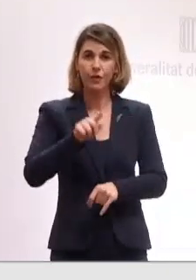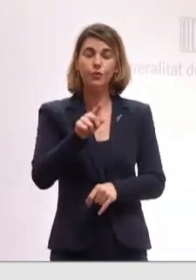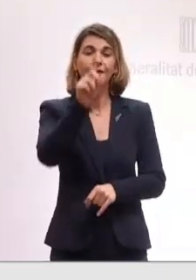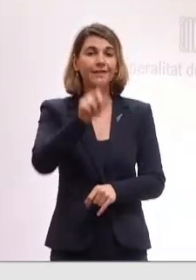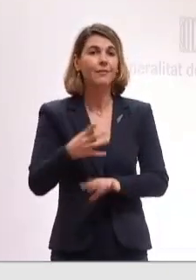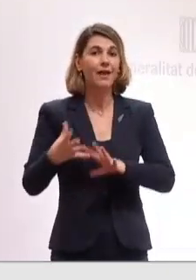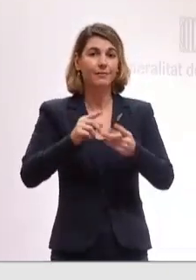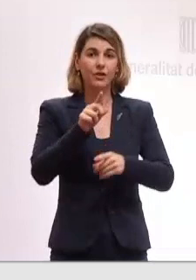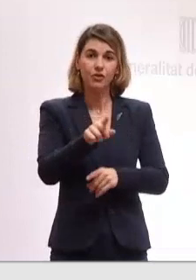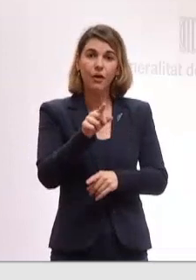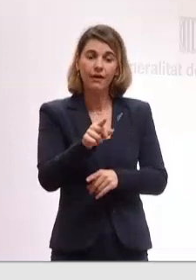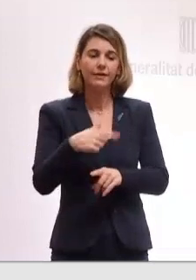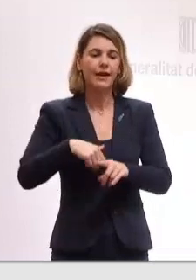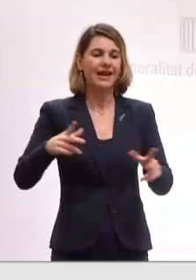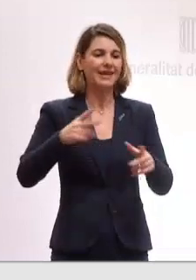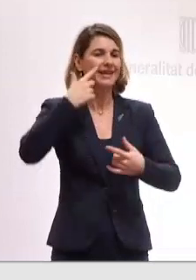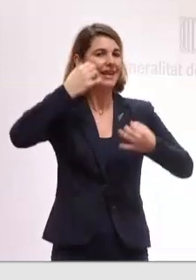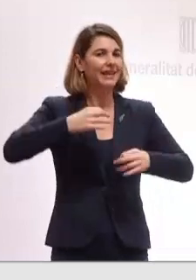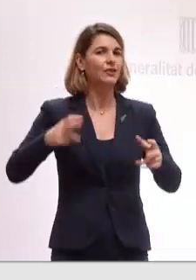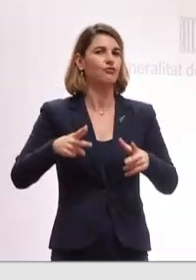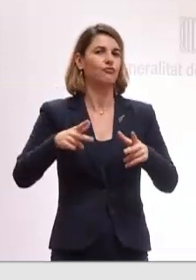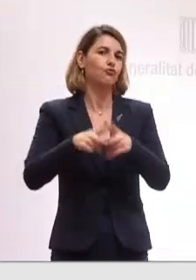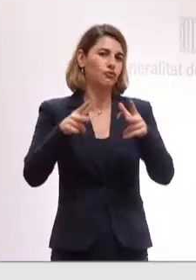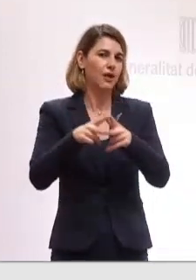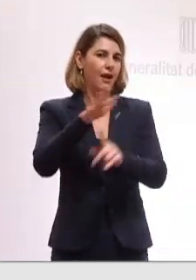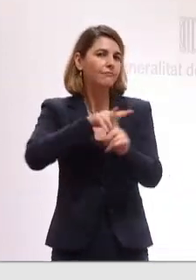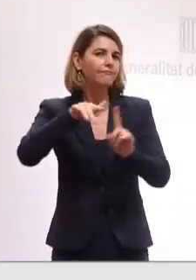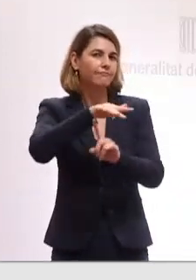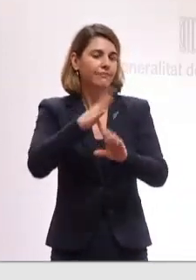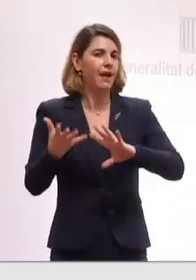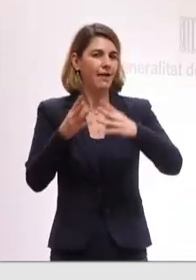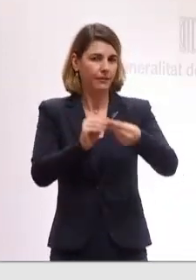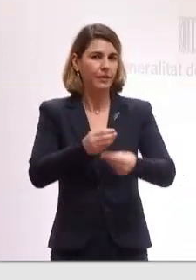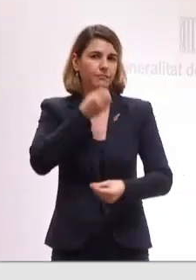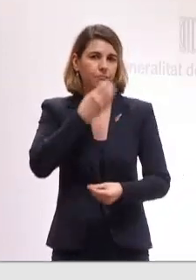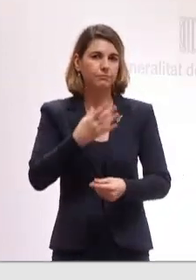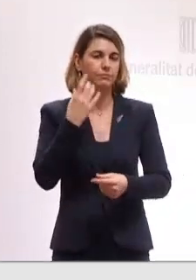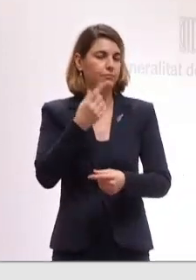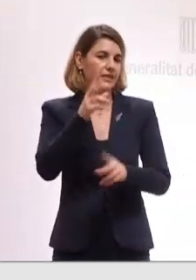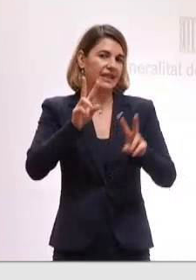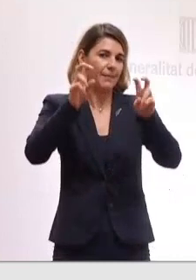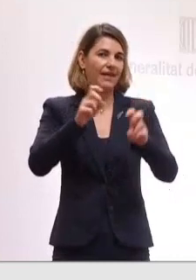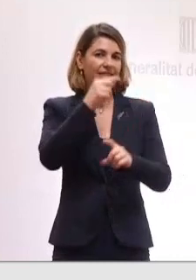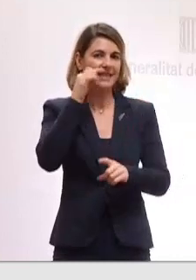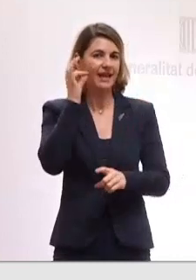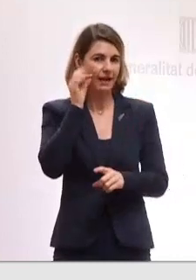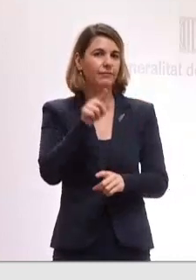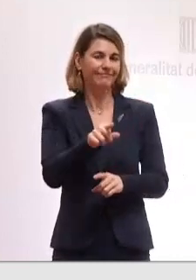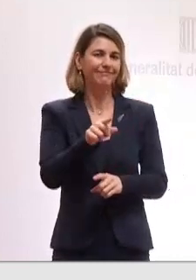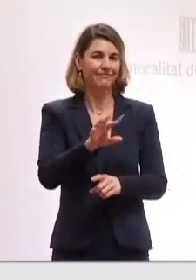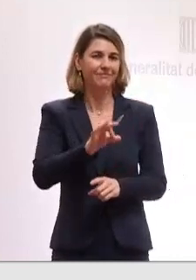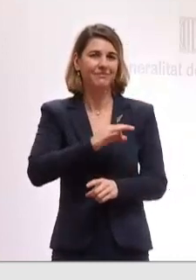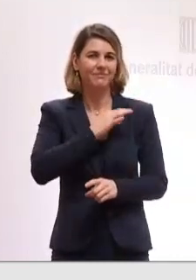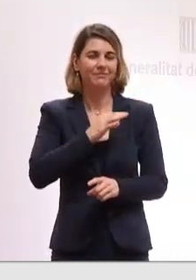amb l'adaptació d'aquest a la realitat social que l'envolta, especialment pel que fa a les qüestions de gènere, la fan mereixedora